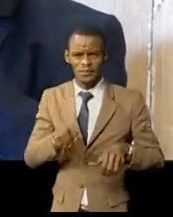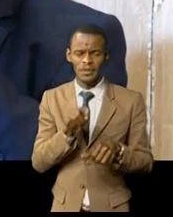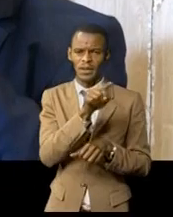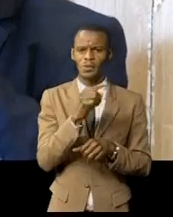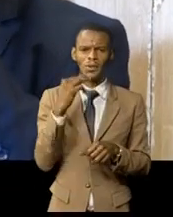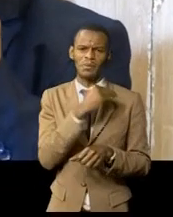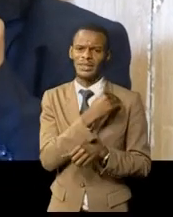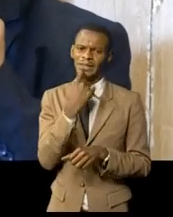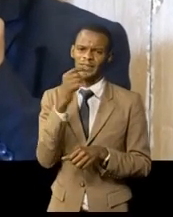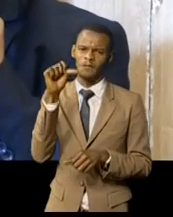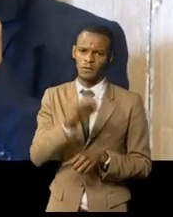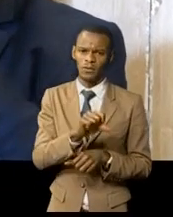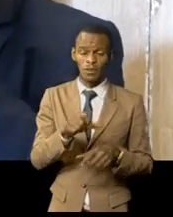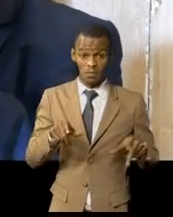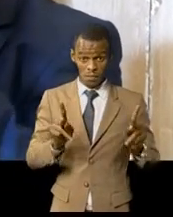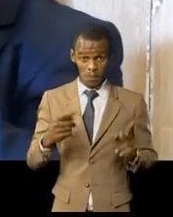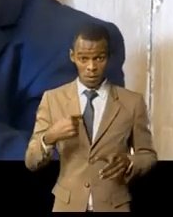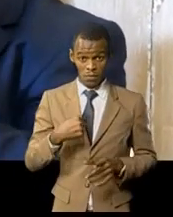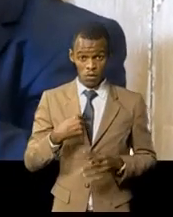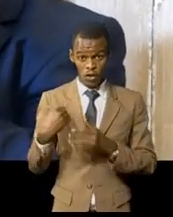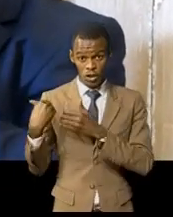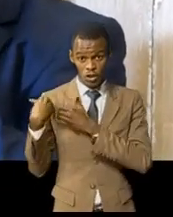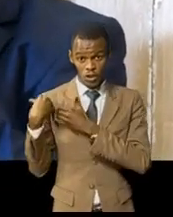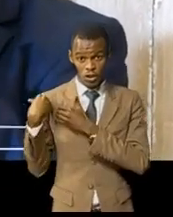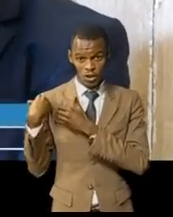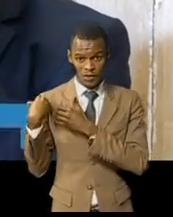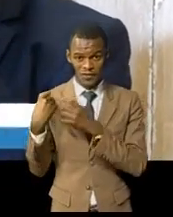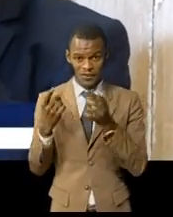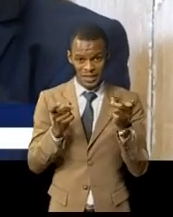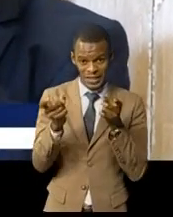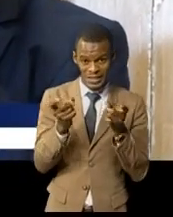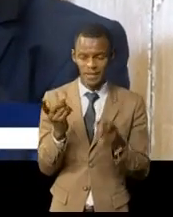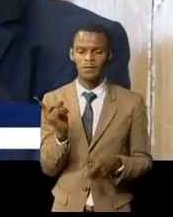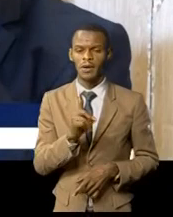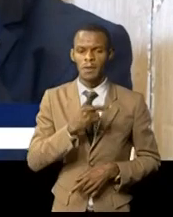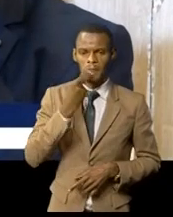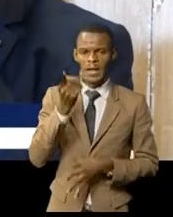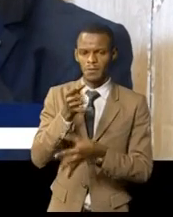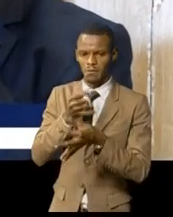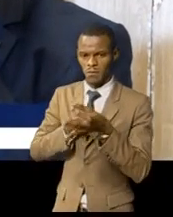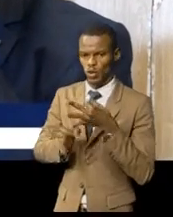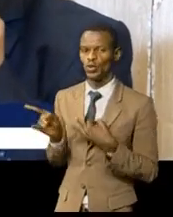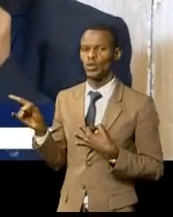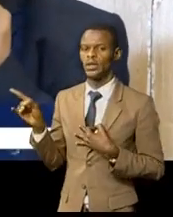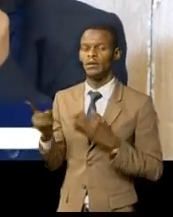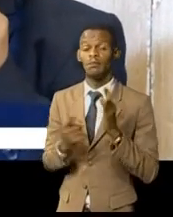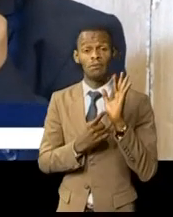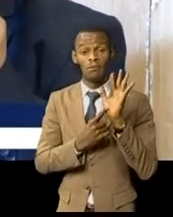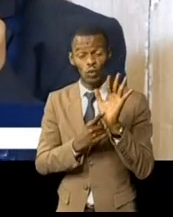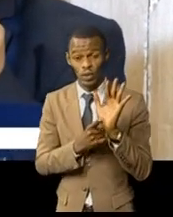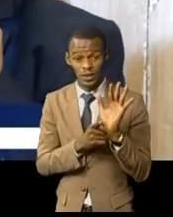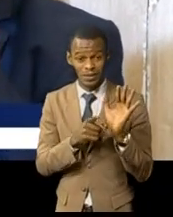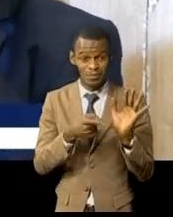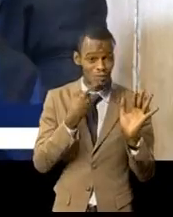en tant que chef de l'administration, de prendre la parole pour éclairer l'opinion